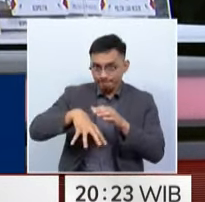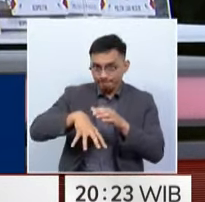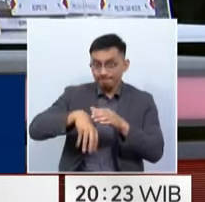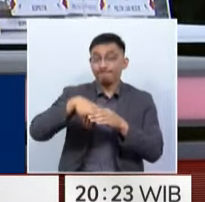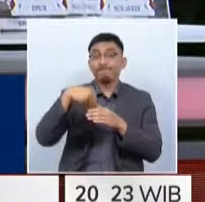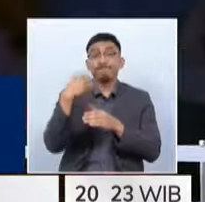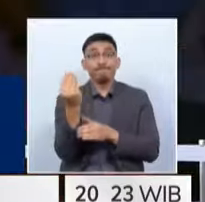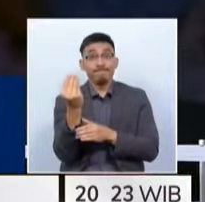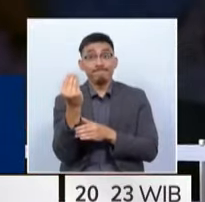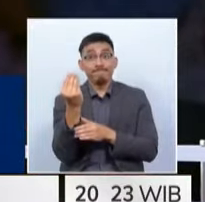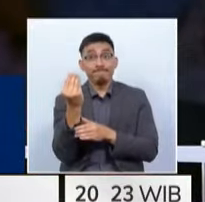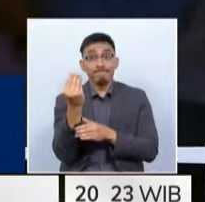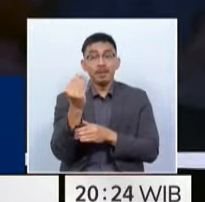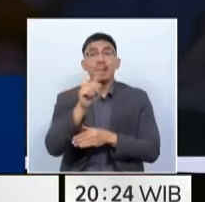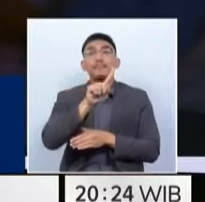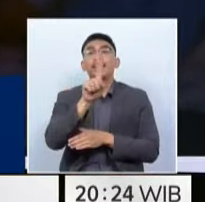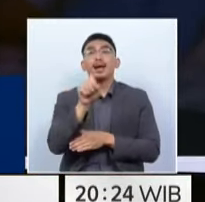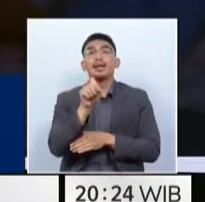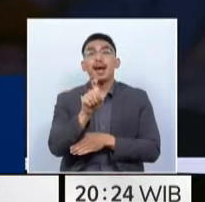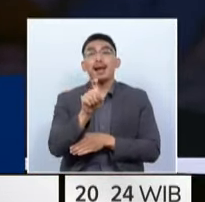kelima dalam